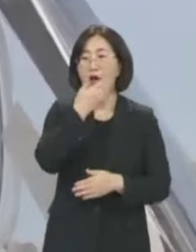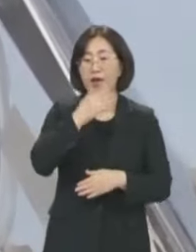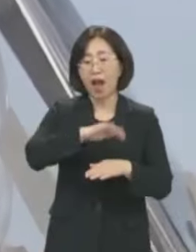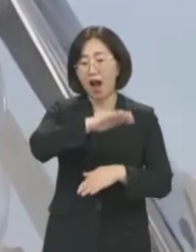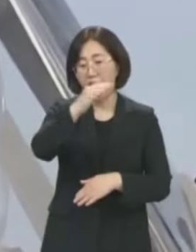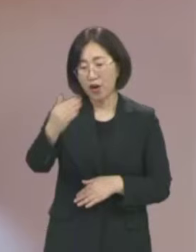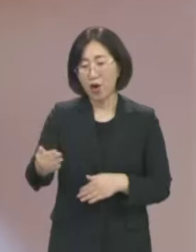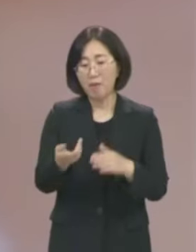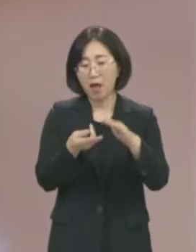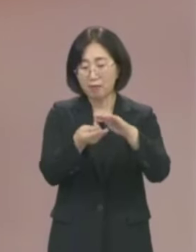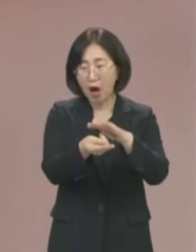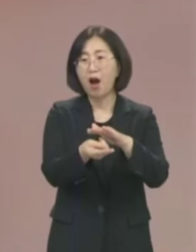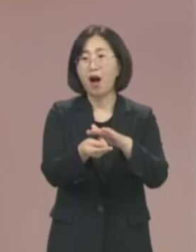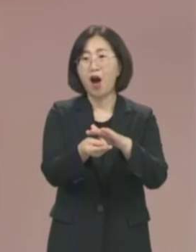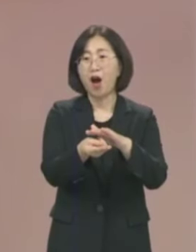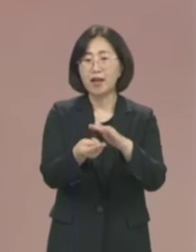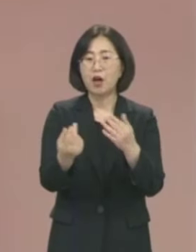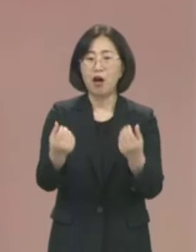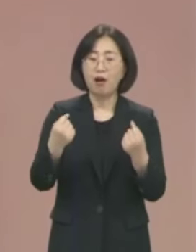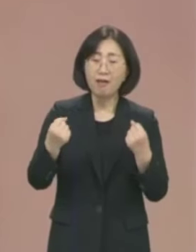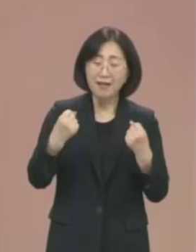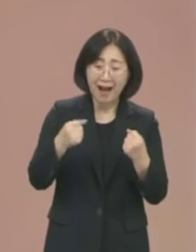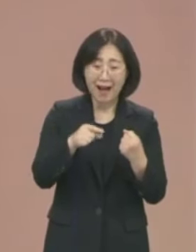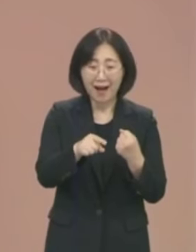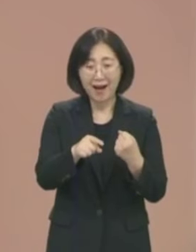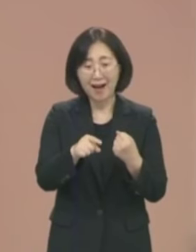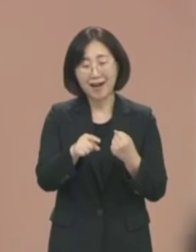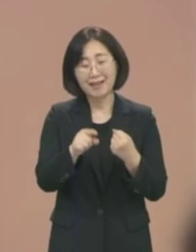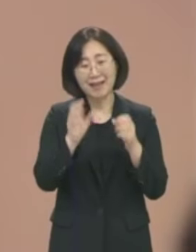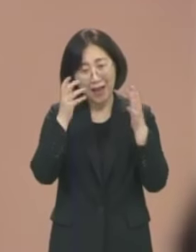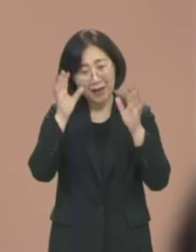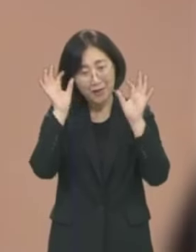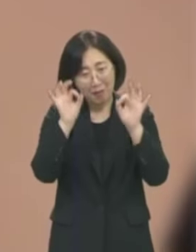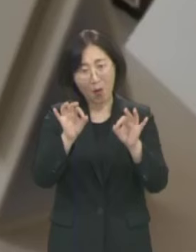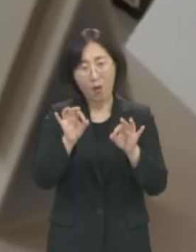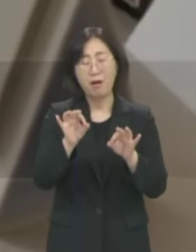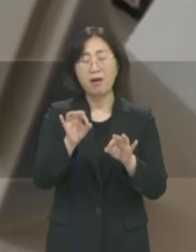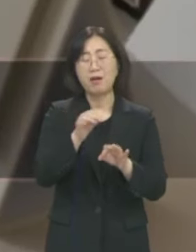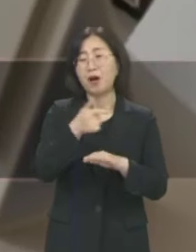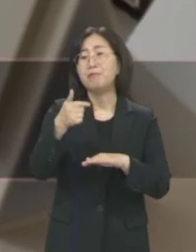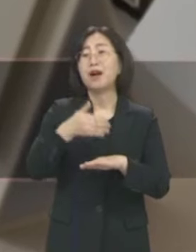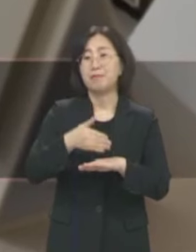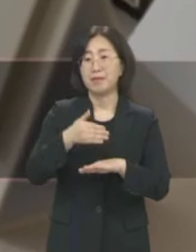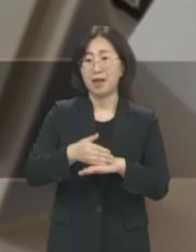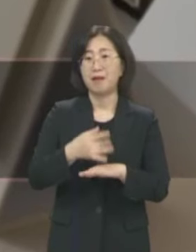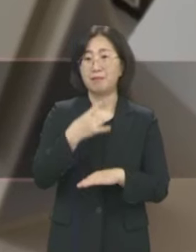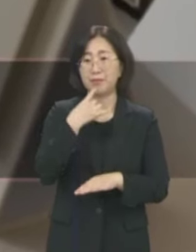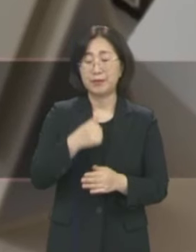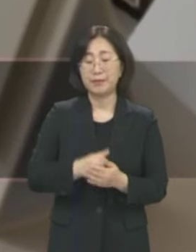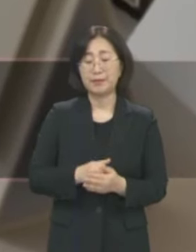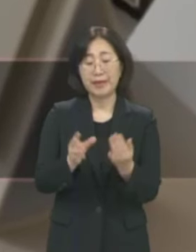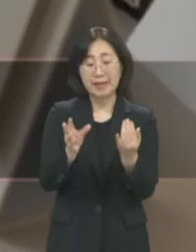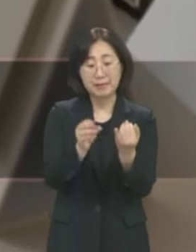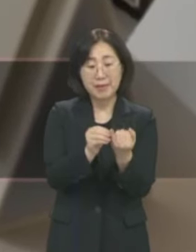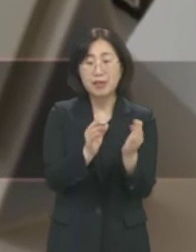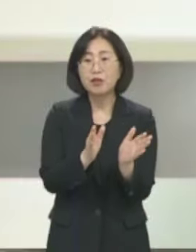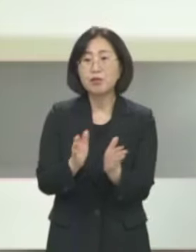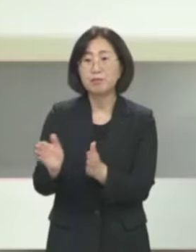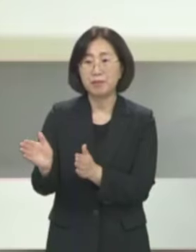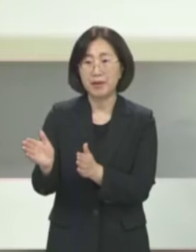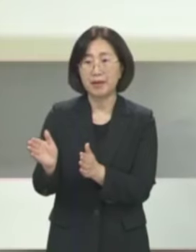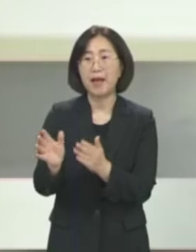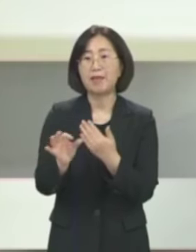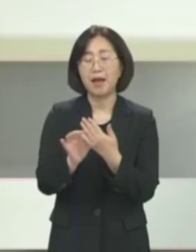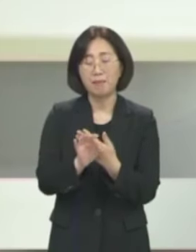건강하게 곁으로 와준 아가들을 바라만 봐도 그저 감사할 따름입니다. 임신을 준비하고 있다고 하면